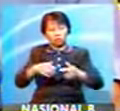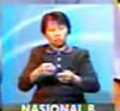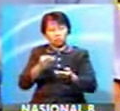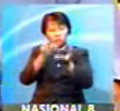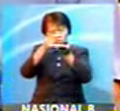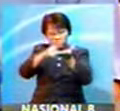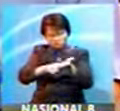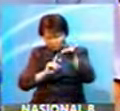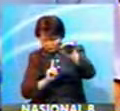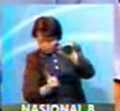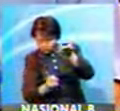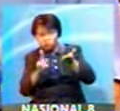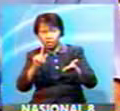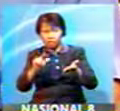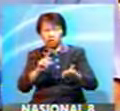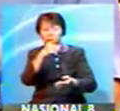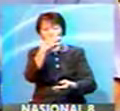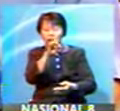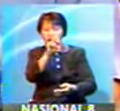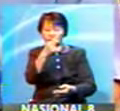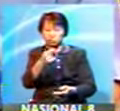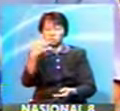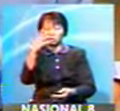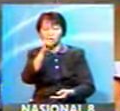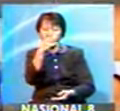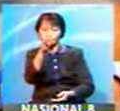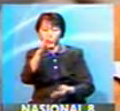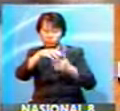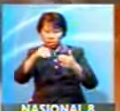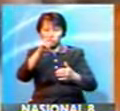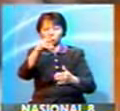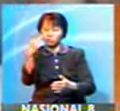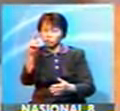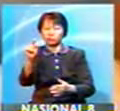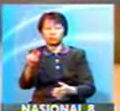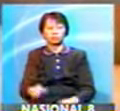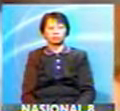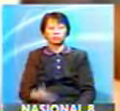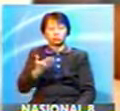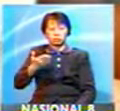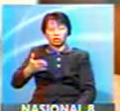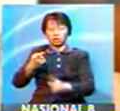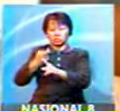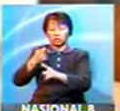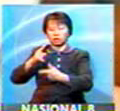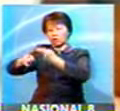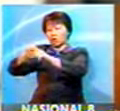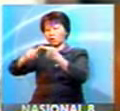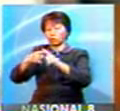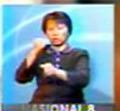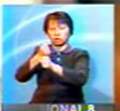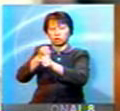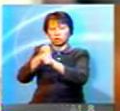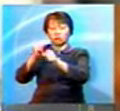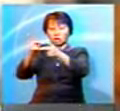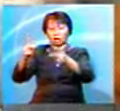ada. RM8 sekilo, RM15 sekilo. Bahan mentah diperolehi daripada kawan-kawan yang bekerja di